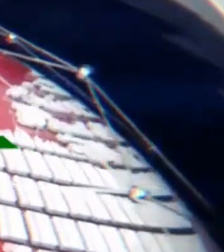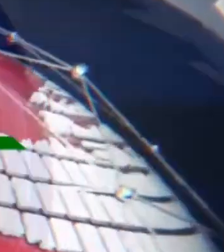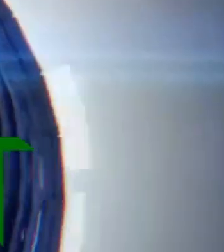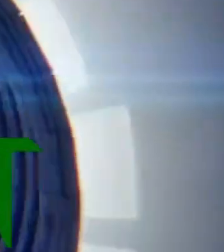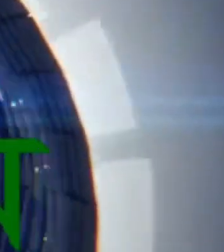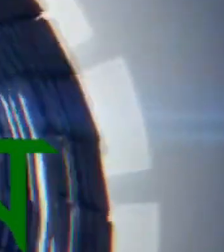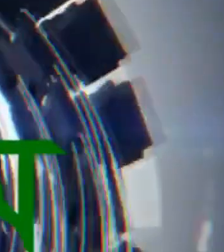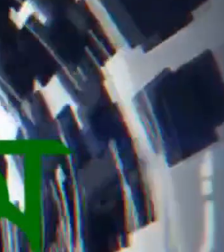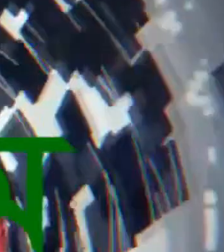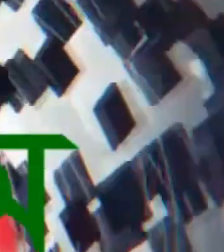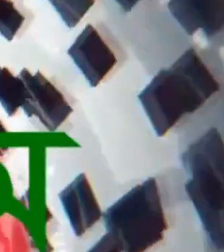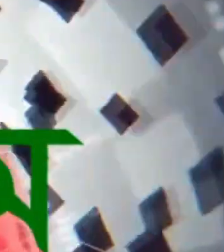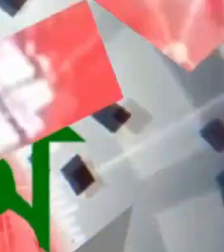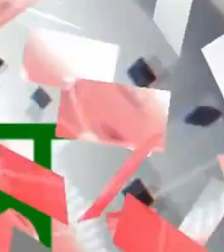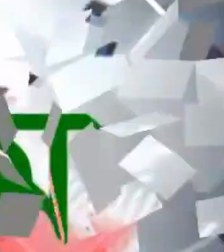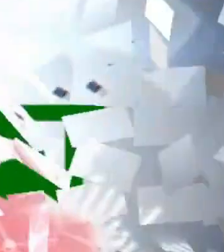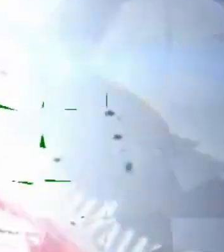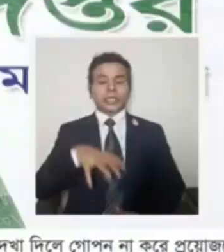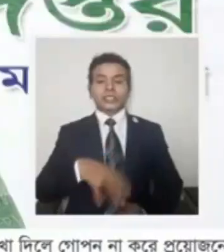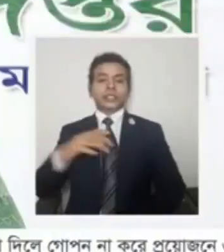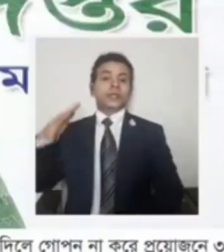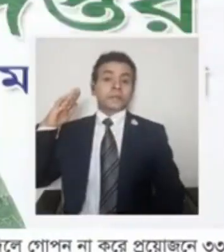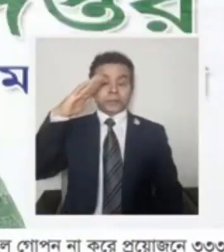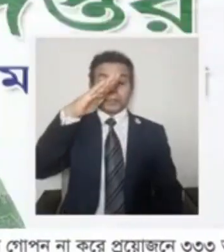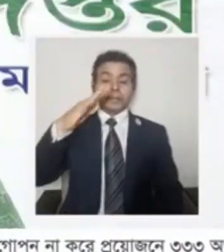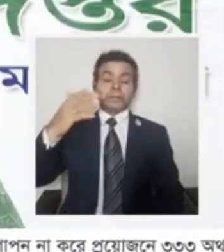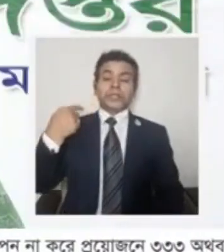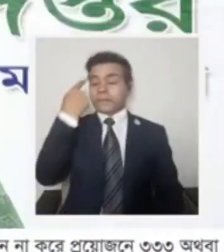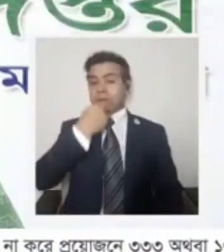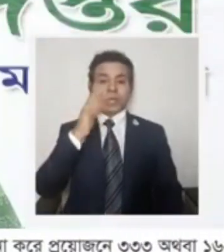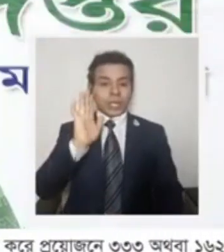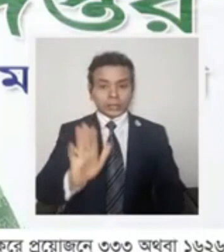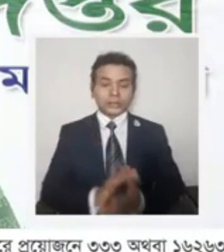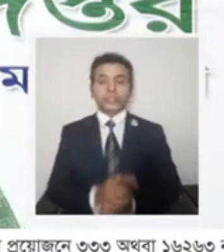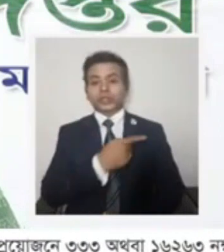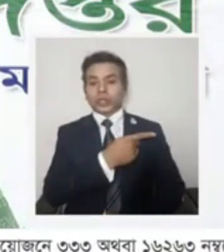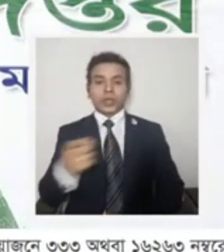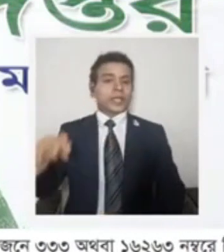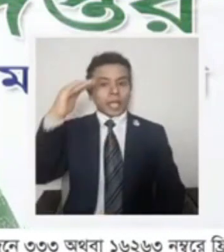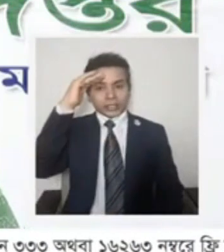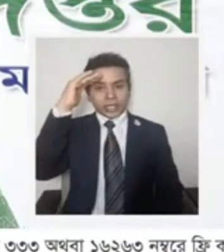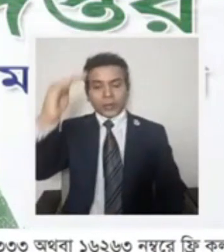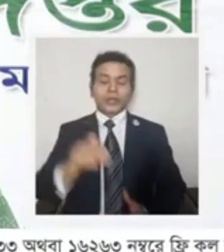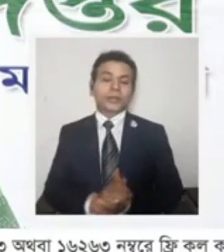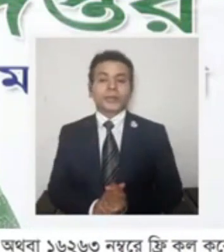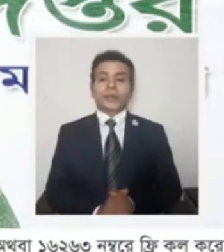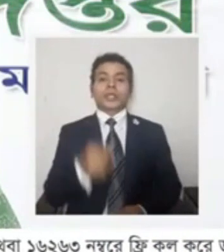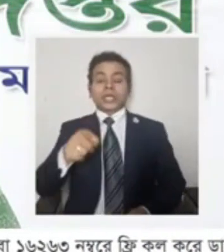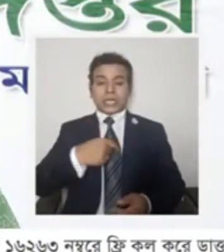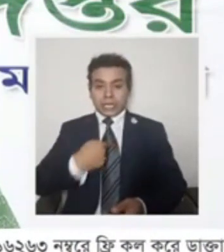আসসালামু আলাইকুম সুপ্রিয় দর্শক, আমন্ত্রণ জানাচ্ছি সিটিজি প্রাইম টিভি রাতের সংবাদে। সাথে আছি তাহমিনা শারমিন। শুরুতেই সংবাদ